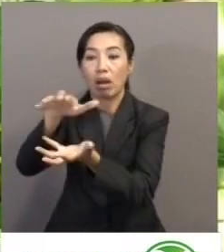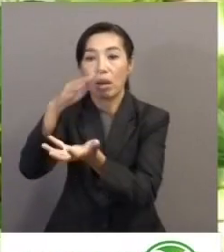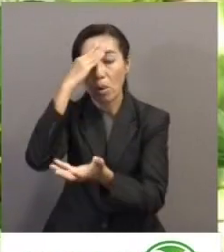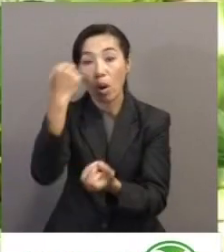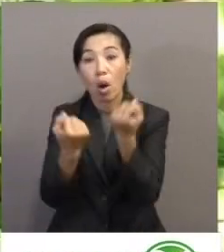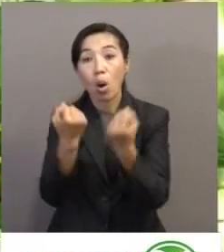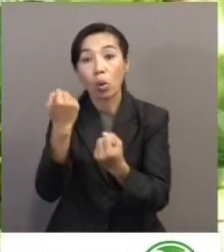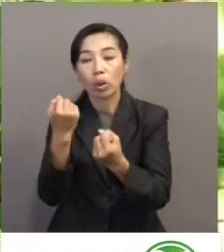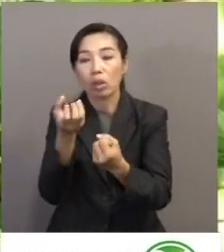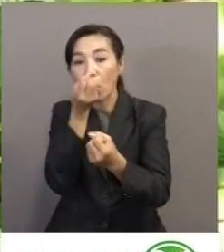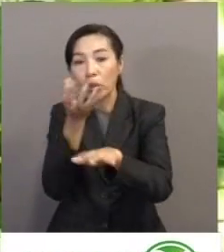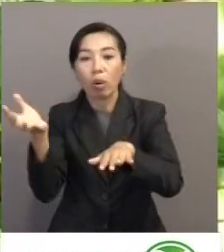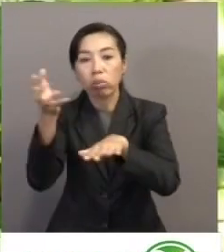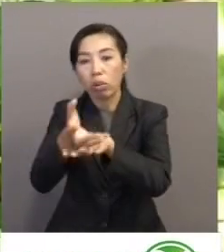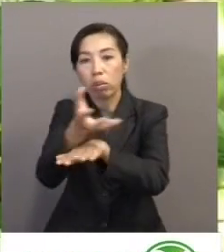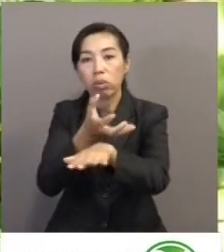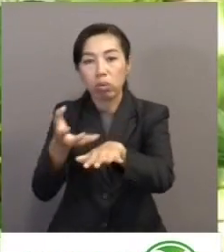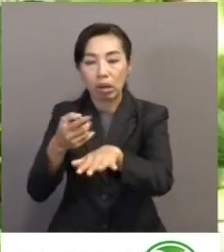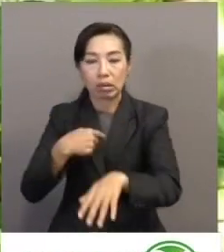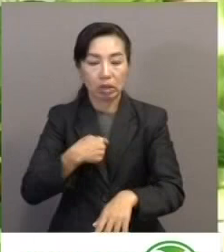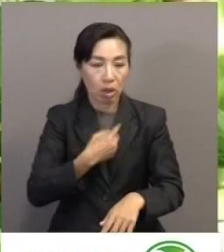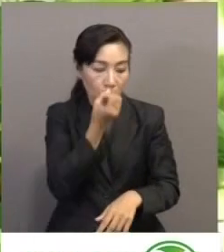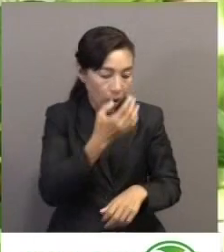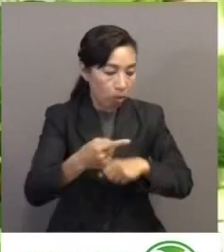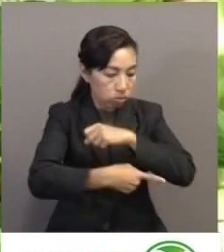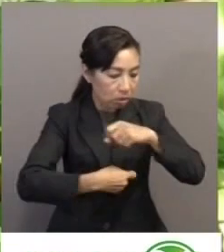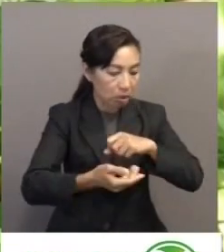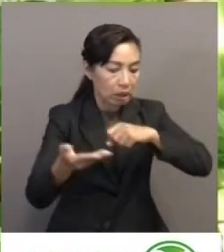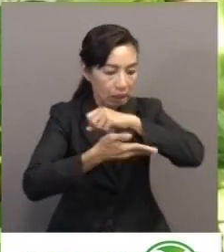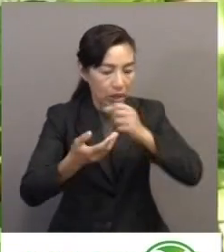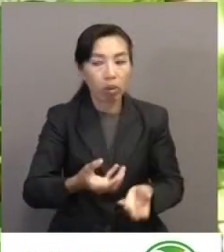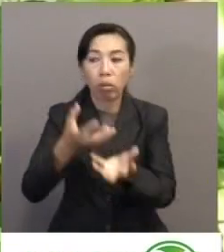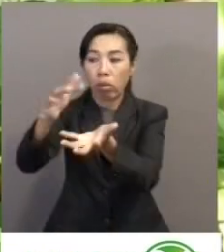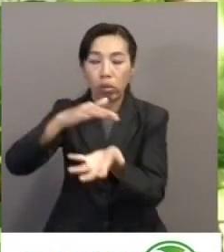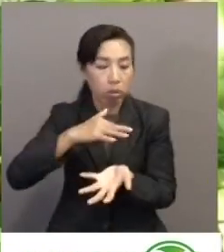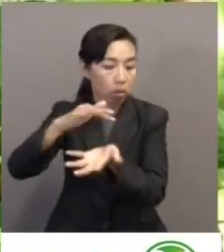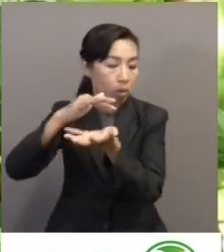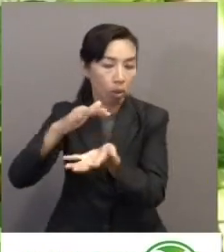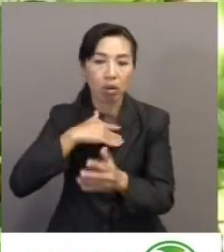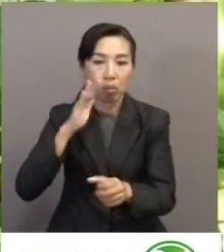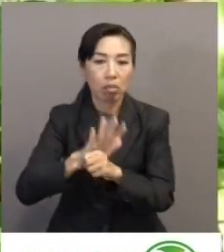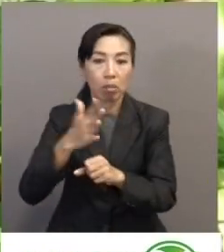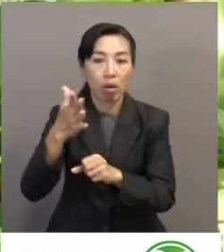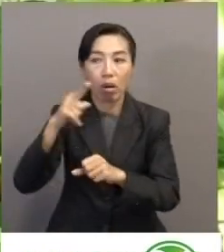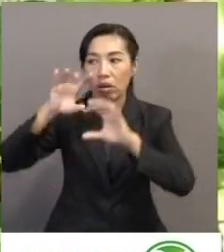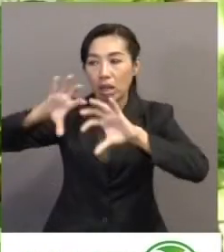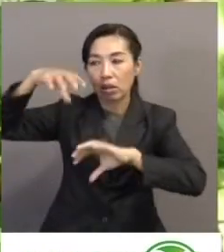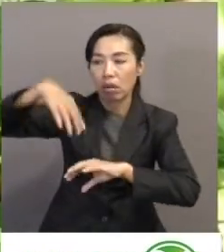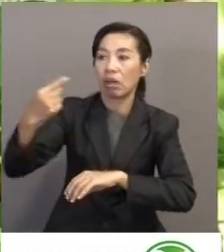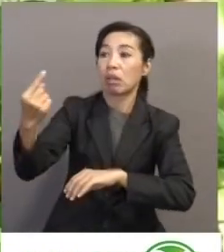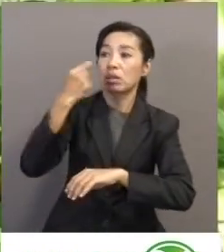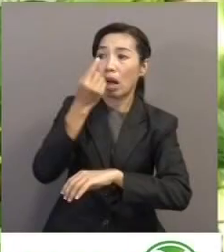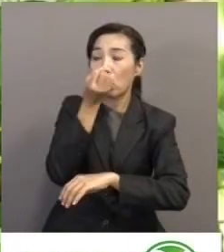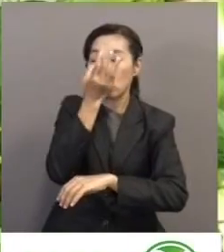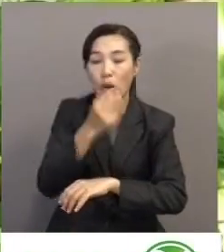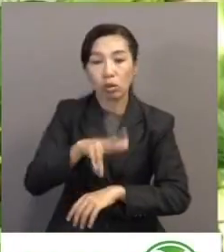ขบวนเนี่ยไม่พอมีเท่าไหร่ก็ไม่พอส่งเป็นพันดอกอย่างหน่วยราชการเนี่ยสั่งที 2-3,000